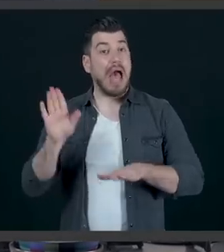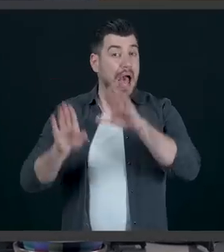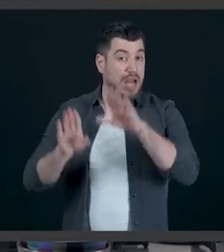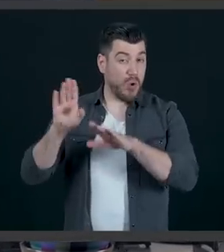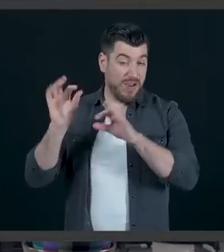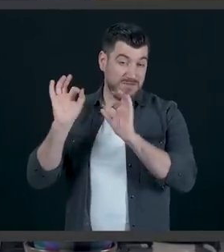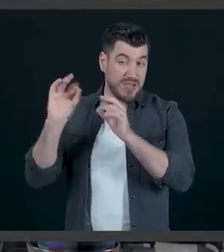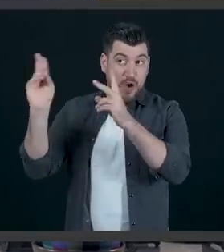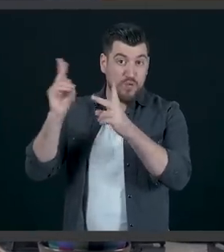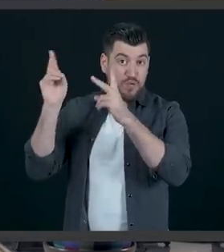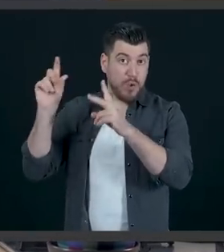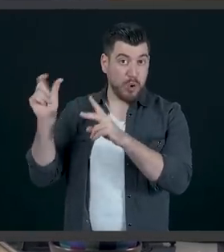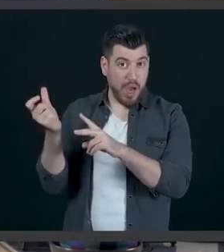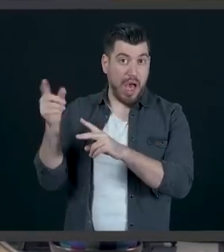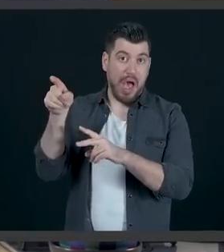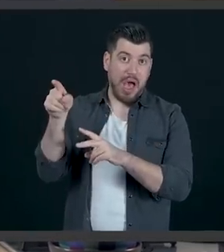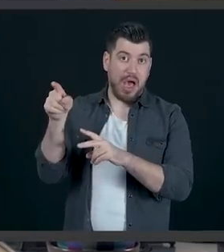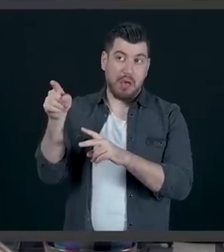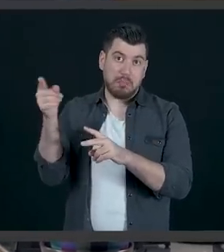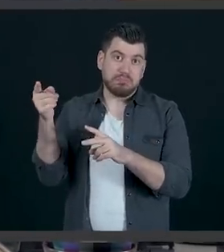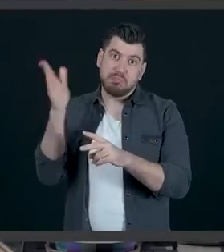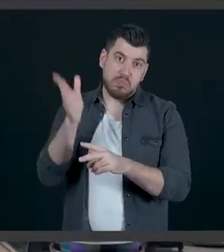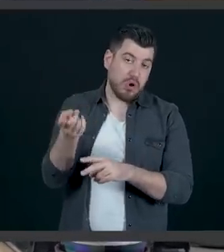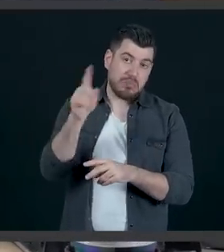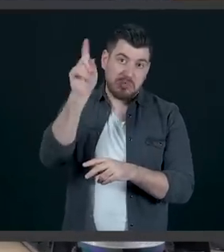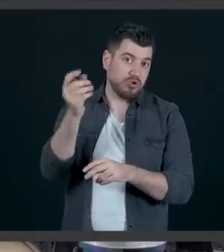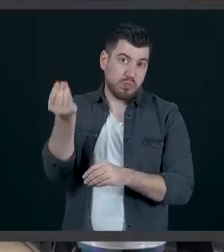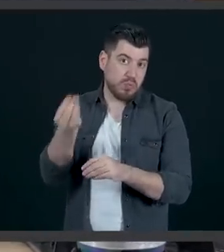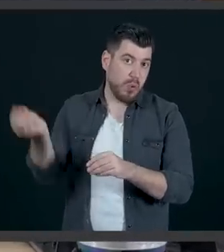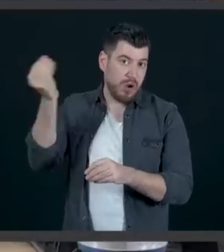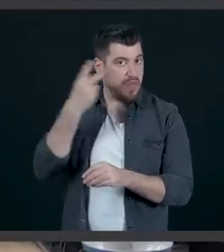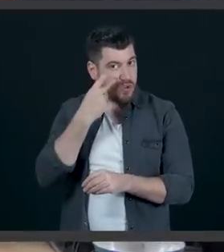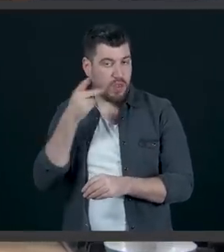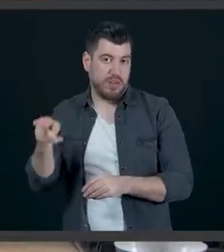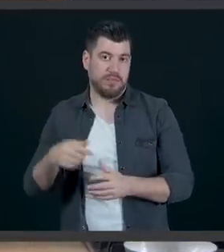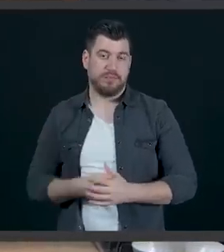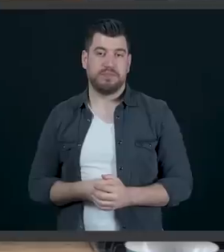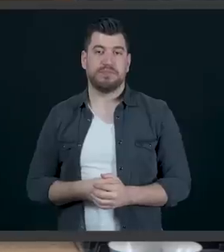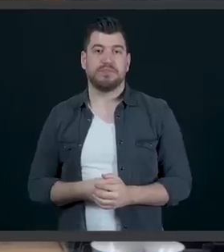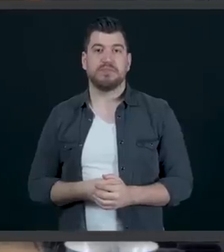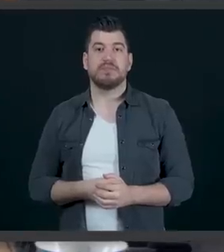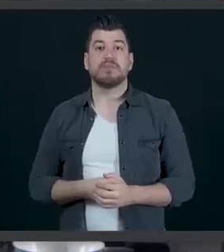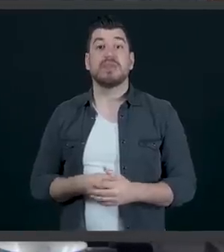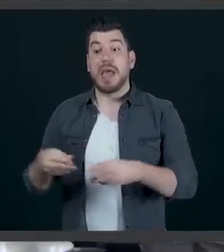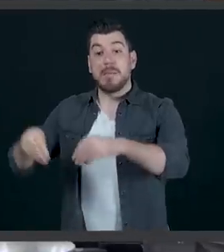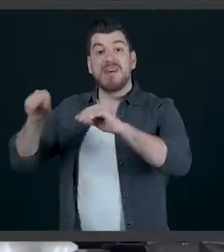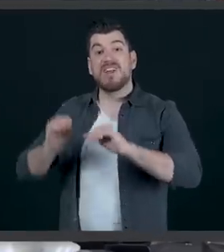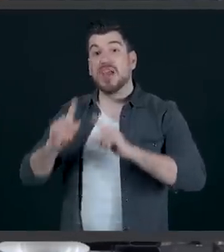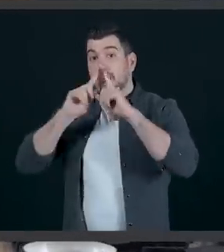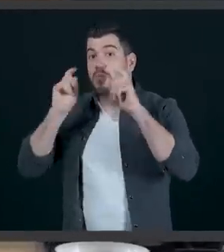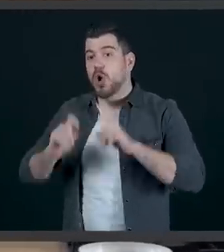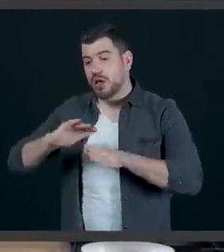φούρνο μικροκυμάτων. Εσάς μπορεί να σας πάρει περισσότερο. Στα 800 βατ, 2 λεπτά. Αφαιρώ τη μεμβράνη. Απαραίτητο να βάλουμε